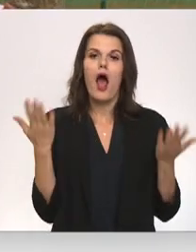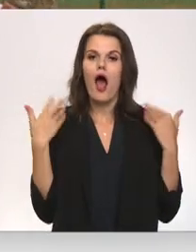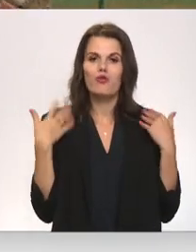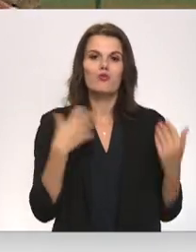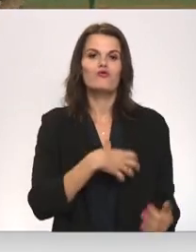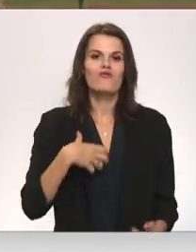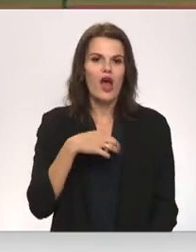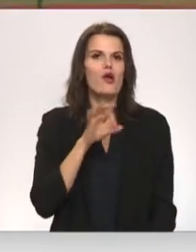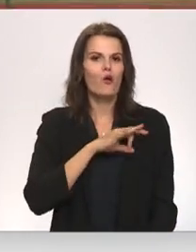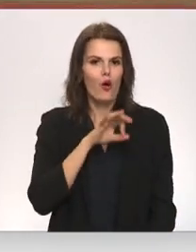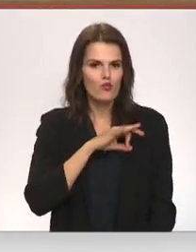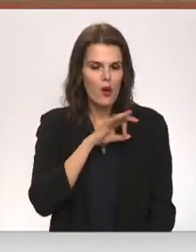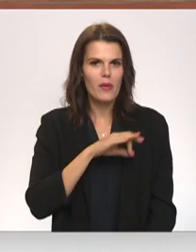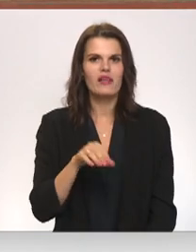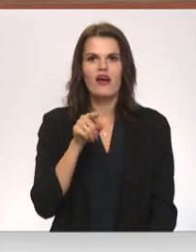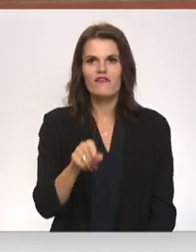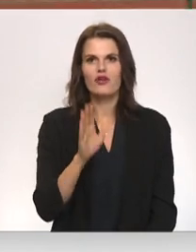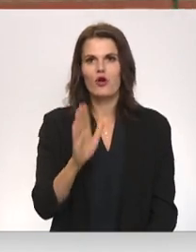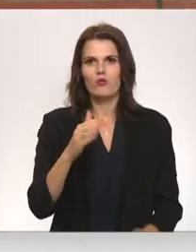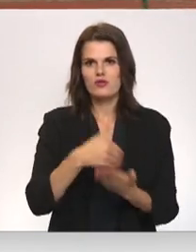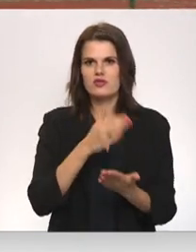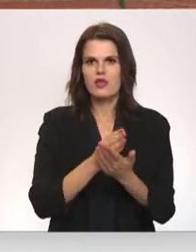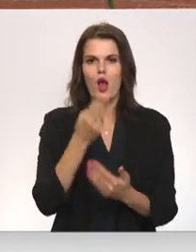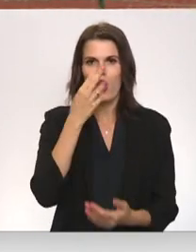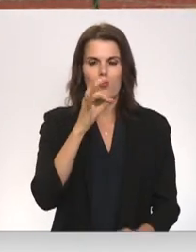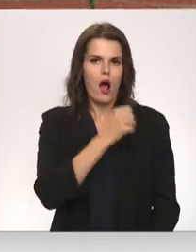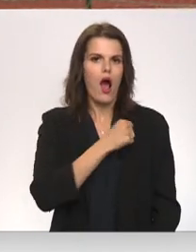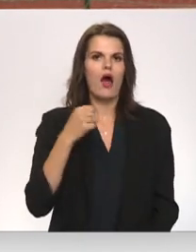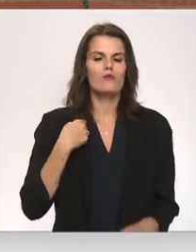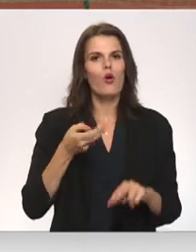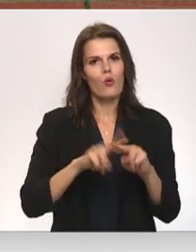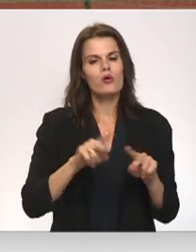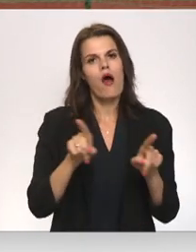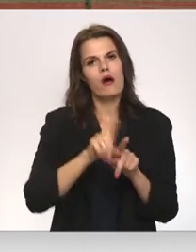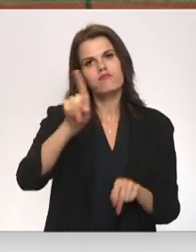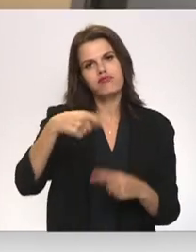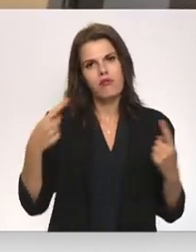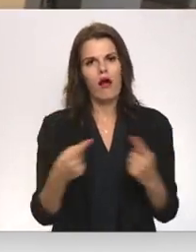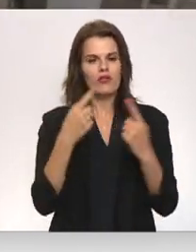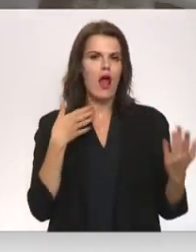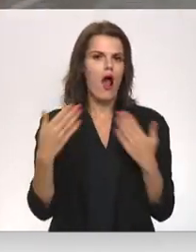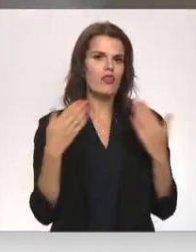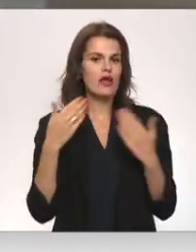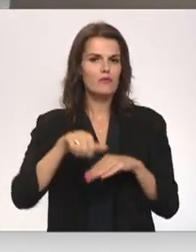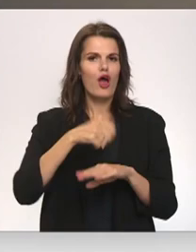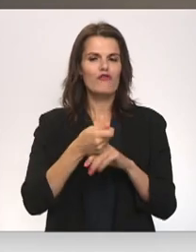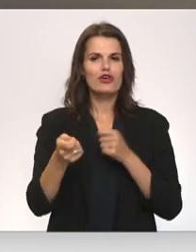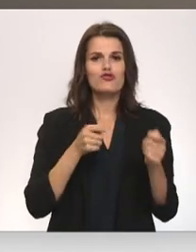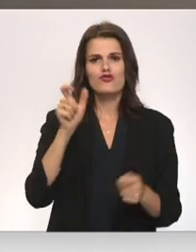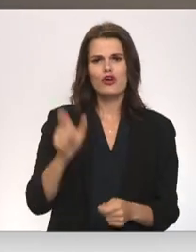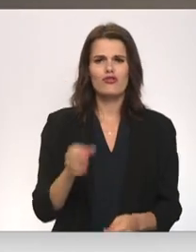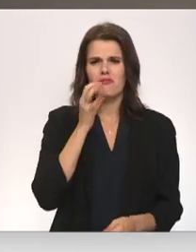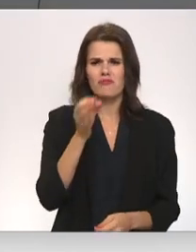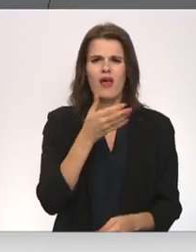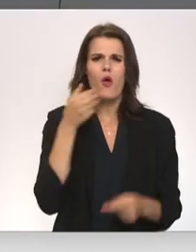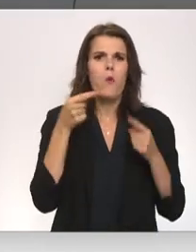visiem citiem. Viņi būs daļa no bruņotajiem spēkiem un no viņiem gaidīs attiecīgu attieksmi. Virssaržants uzsver, ka mērķis nav jaunos pārbiedēt